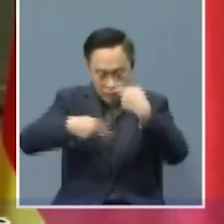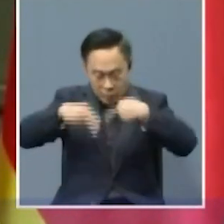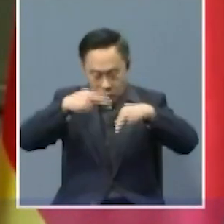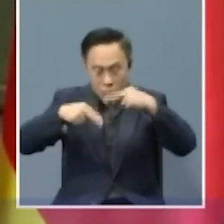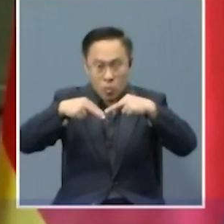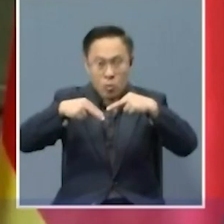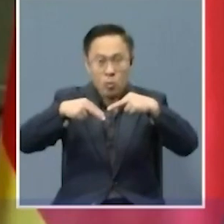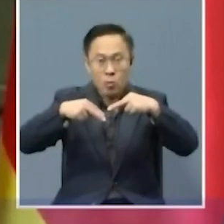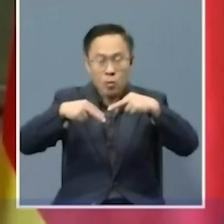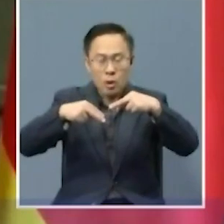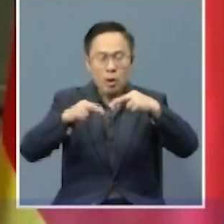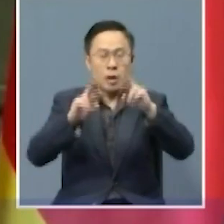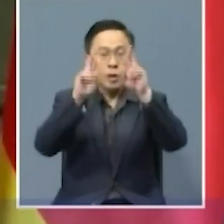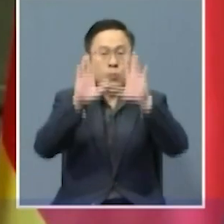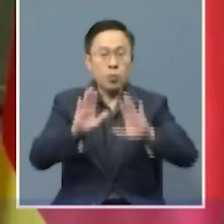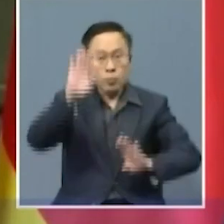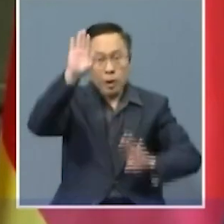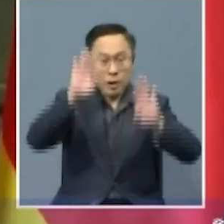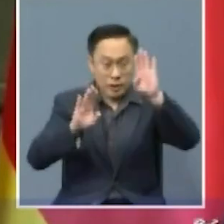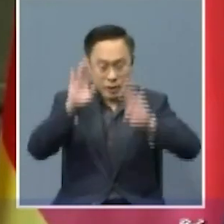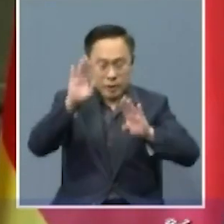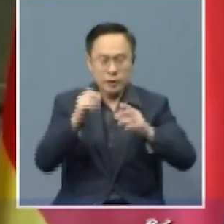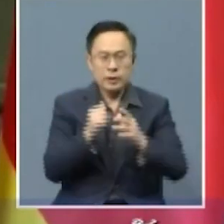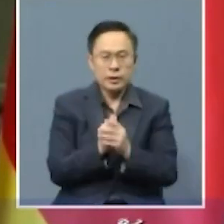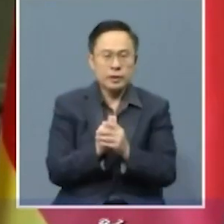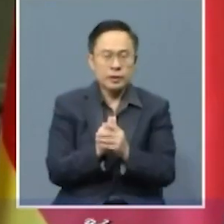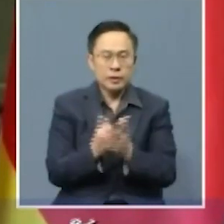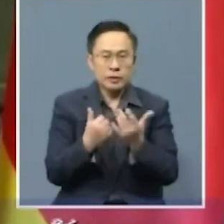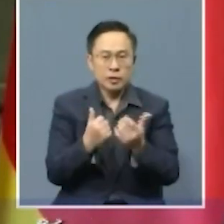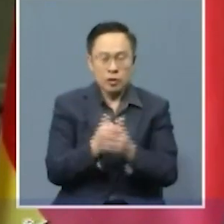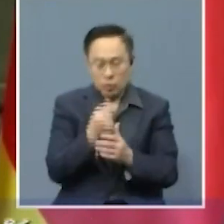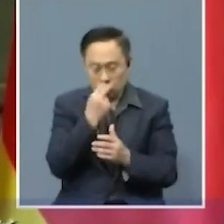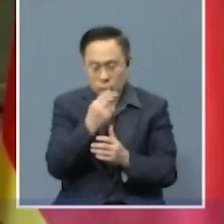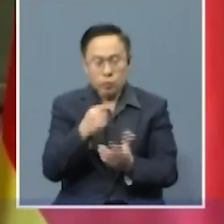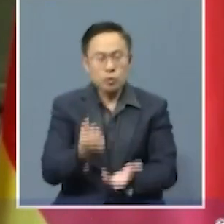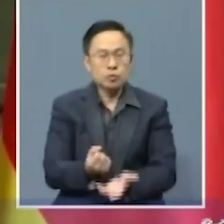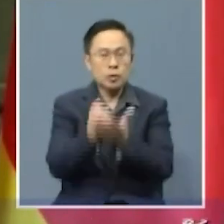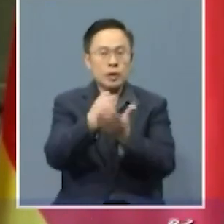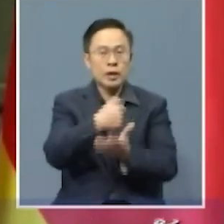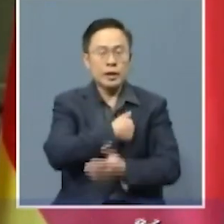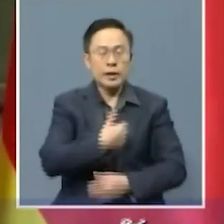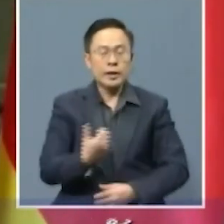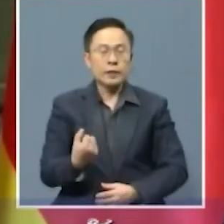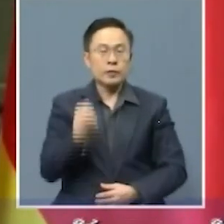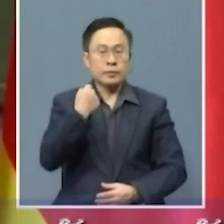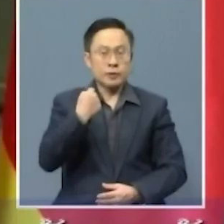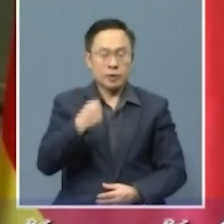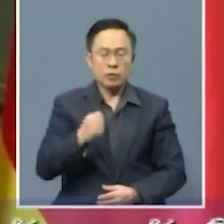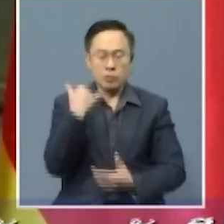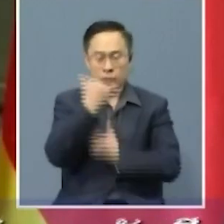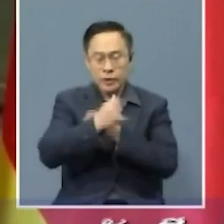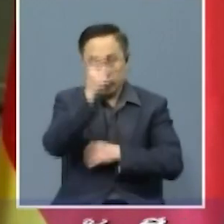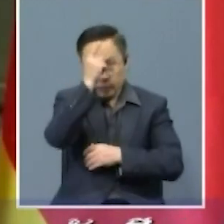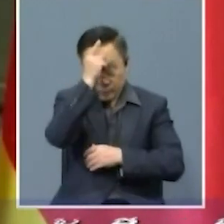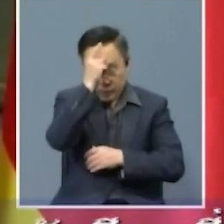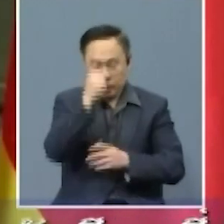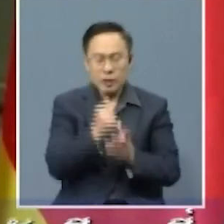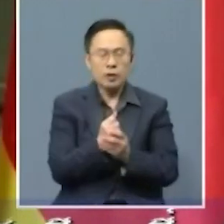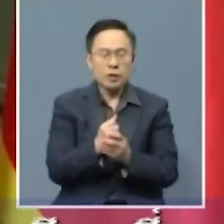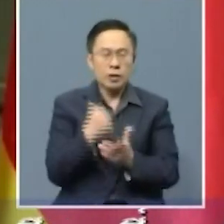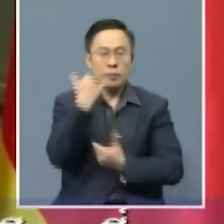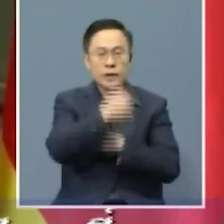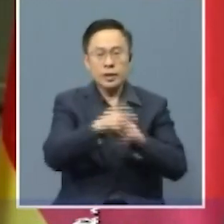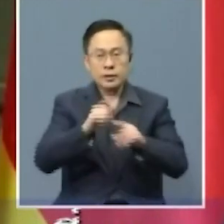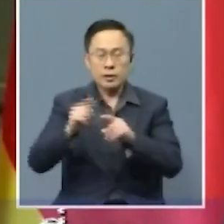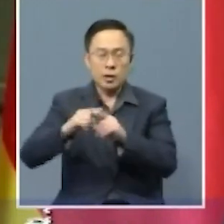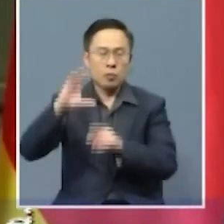าธิปไตยที่ยึดกฎเกณฑ์และสามารถคาดเดาได้เพื่อสร้างความเชื่อมั่นให้กับฝ่ายเยอรมันและพันธมิตรของไทย